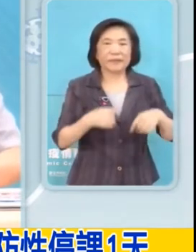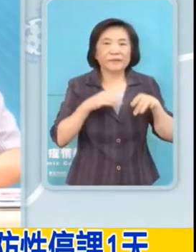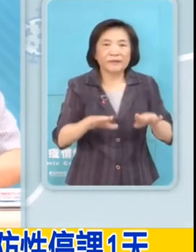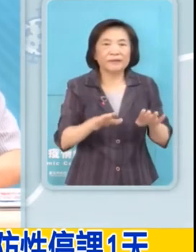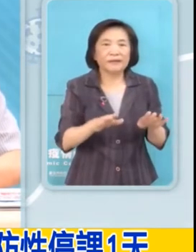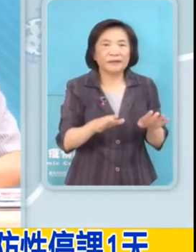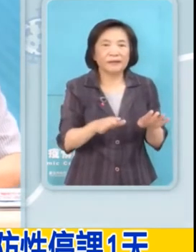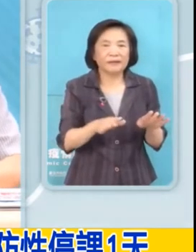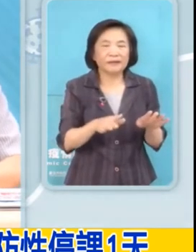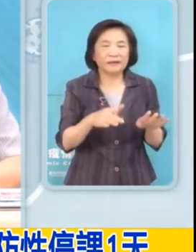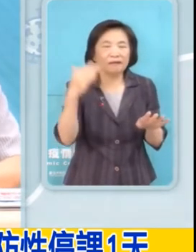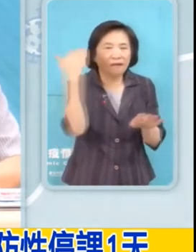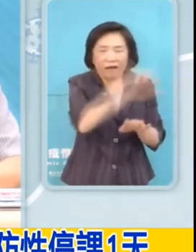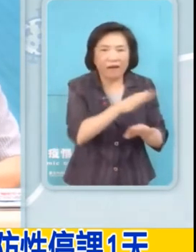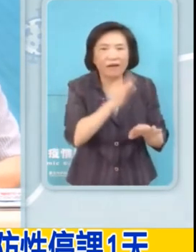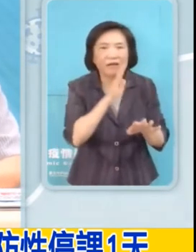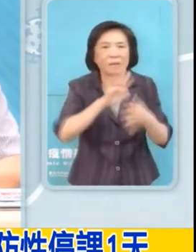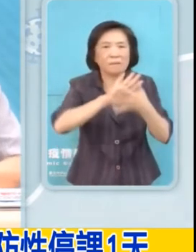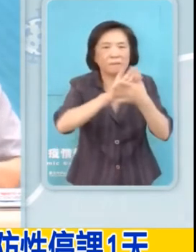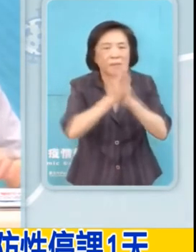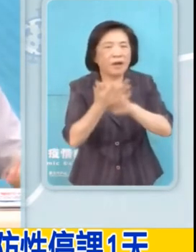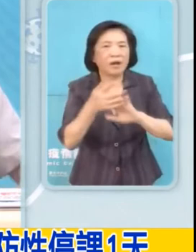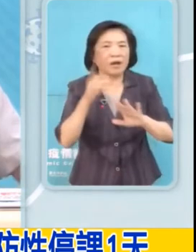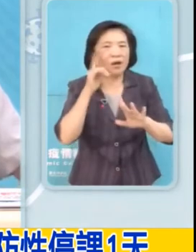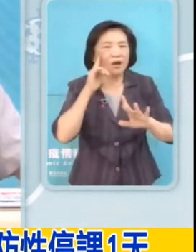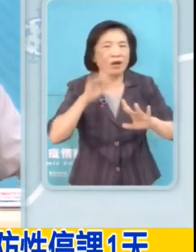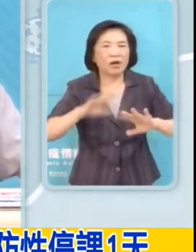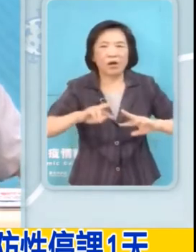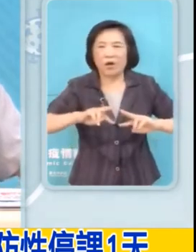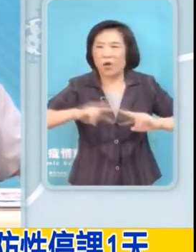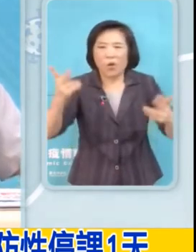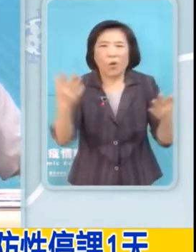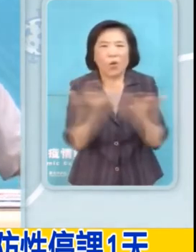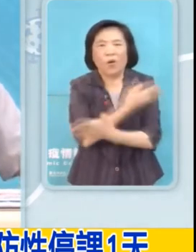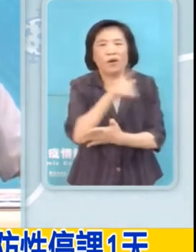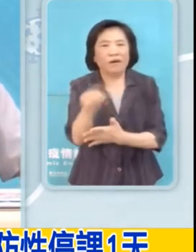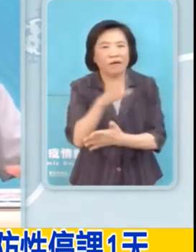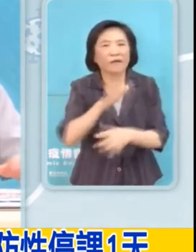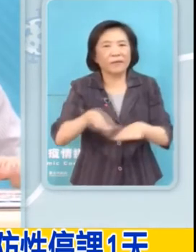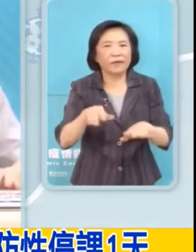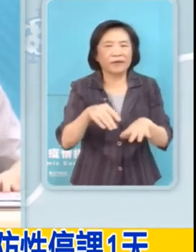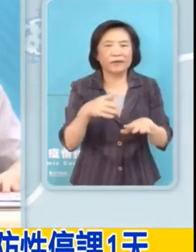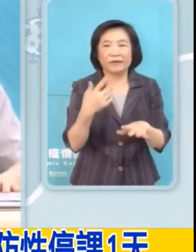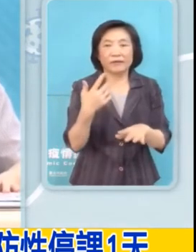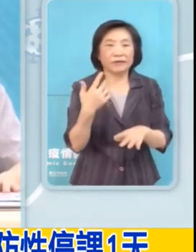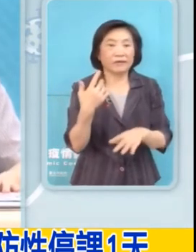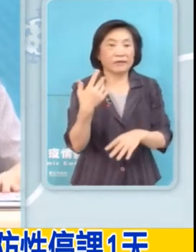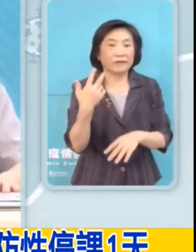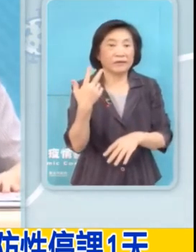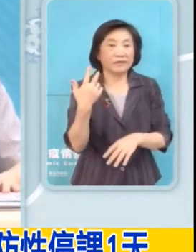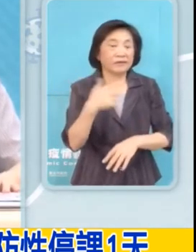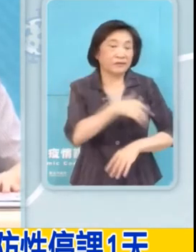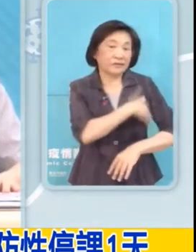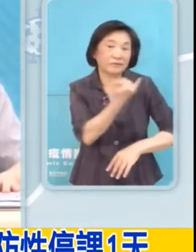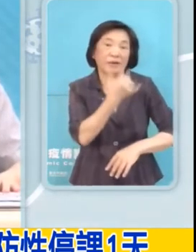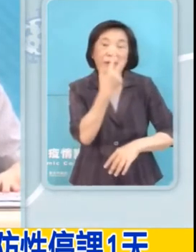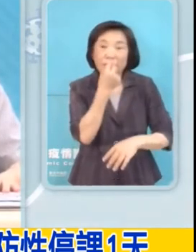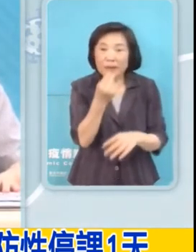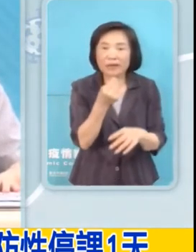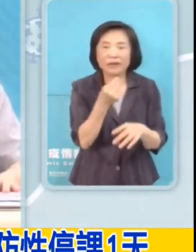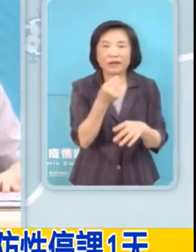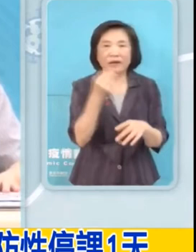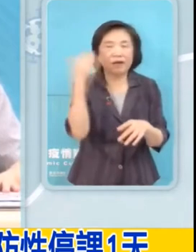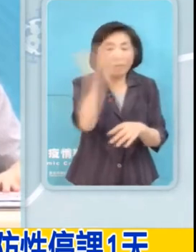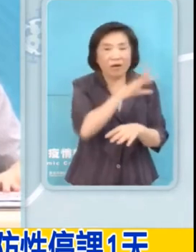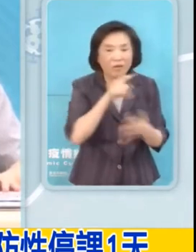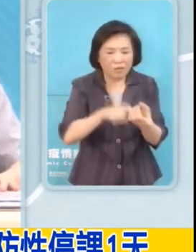机这个讯机变化，你知道？那我知道在周末，你知道大概有110万人接到这个细